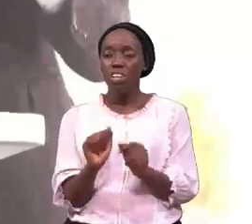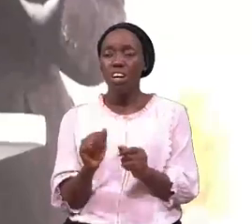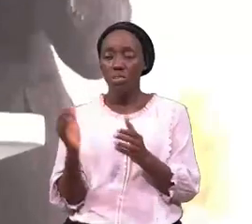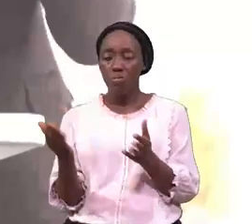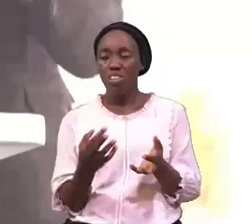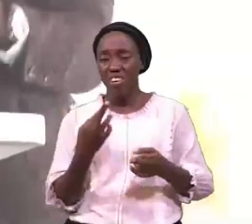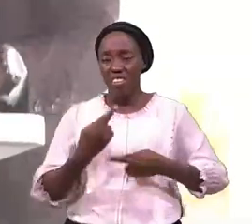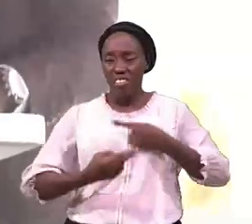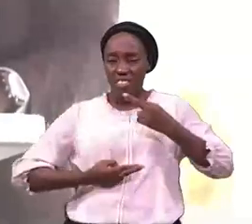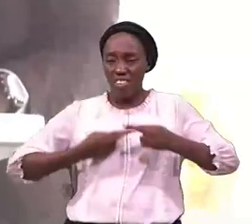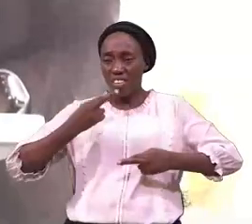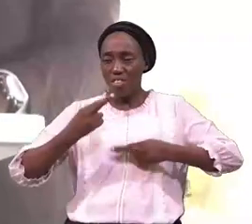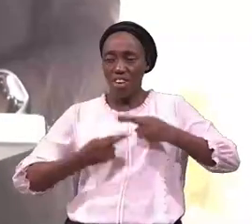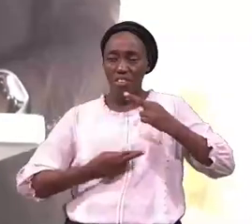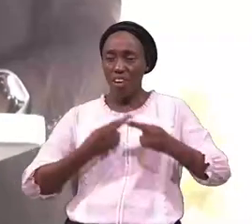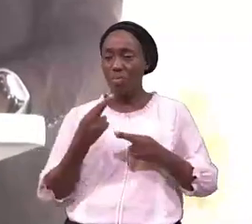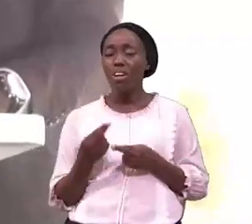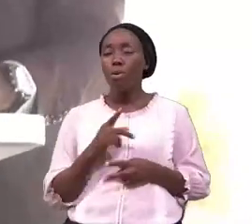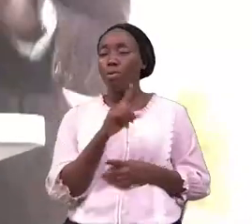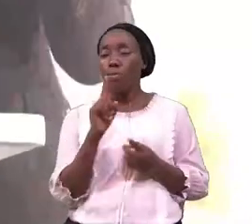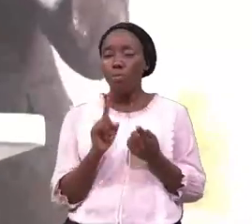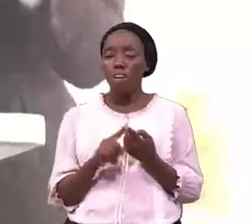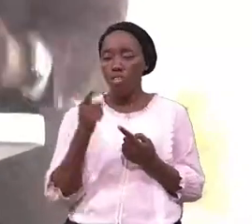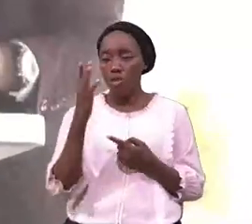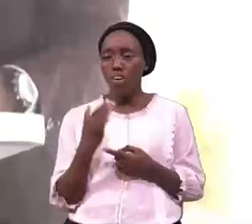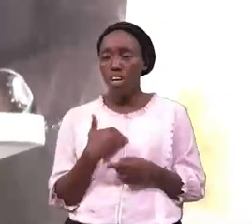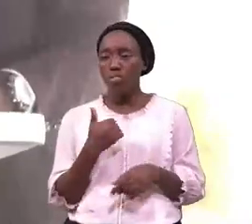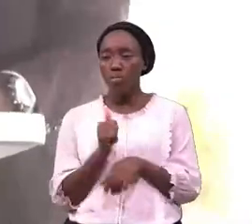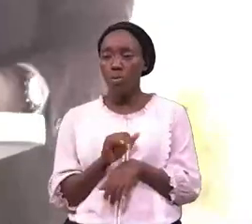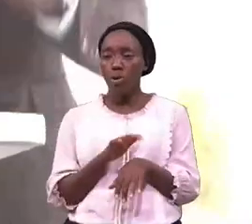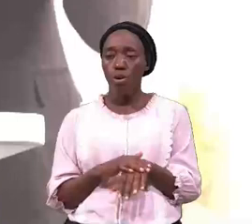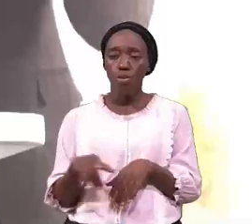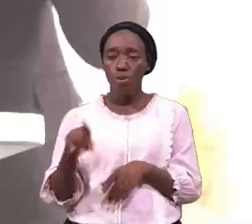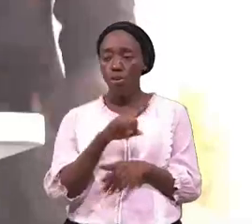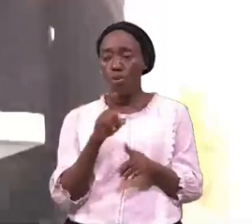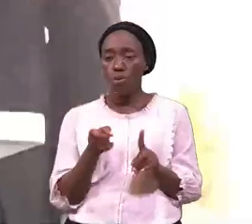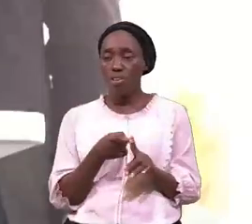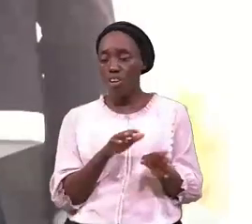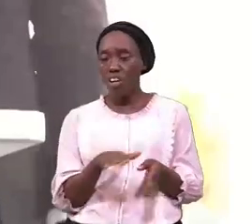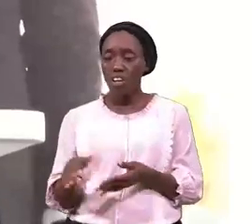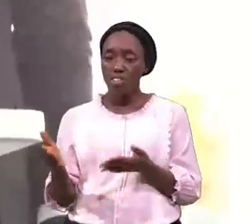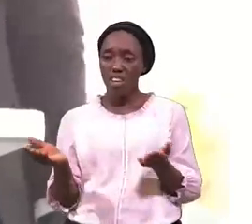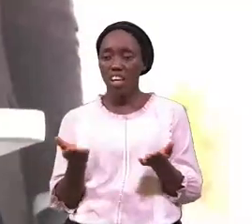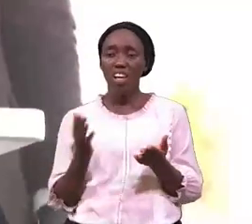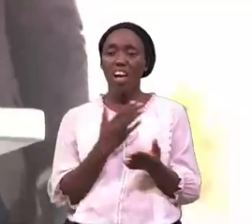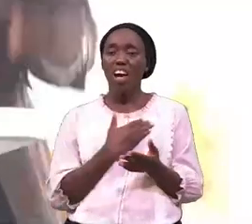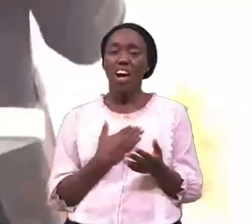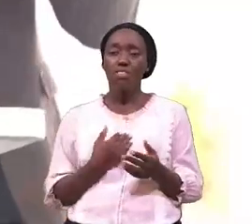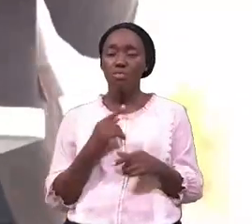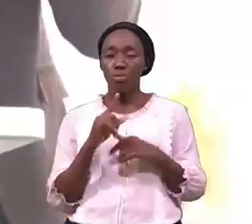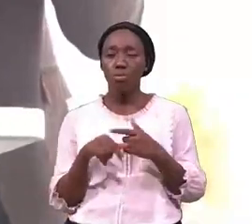le réveil. Quand Dieu agit dans ta vie, quand tu quittes ce lieu, et tu